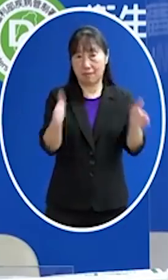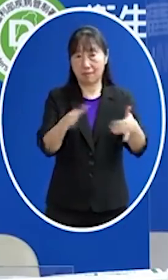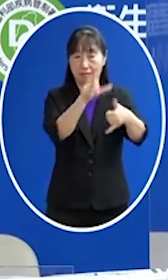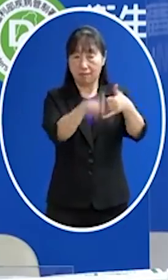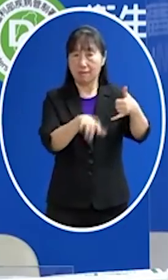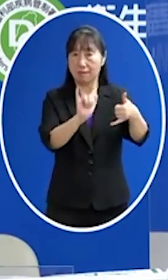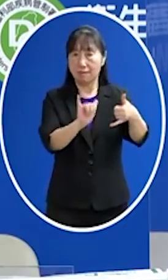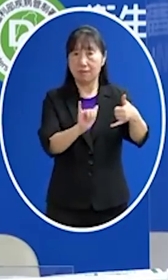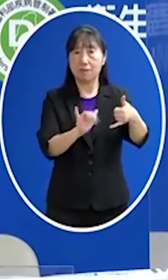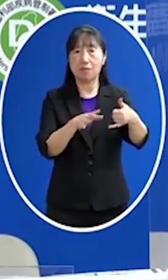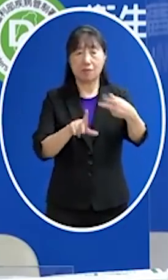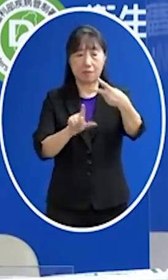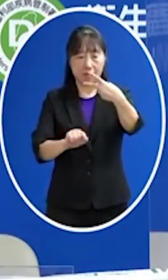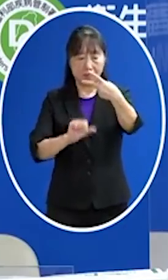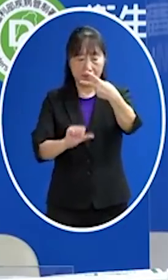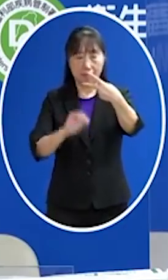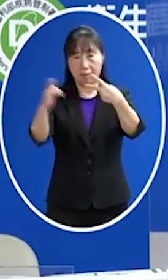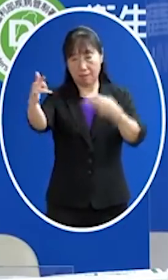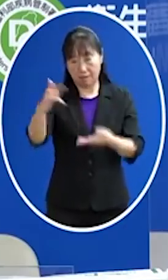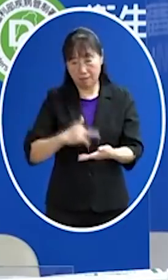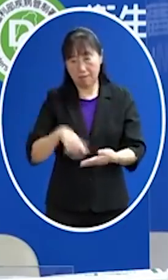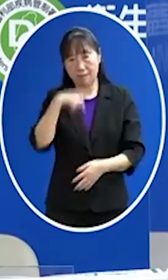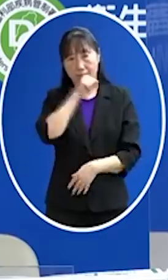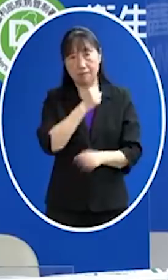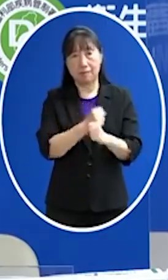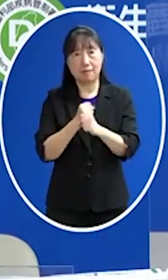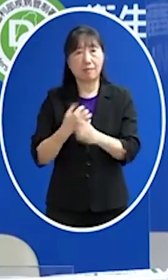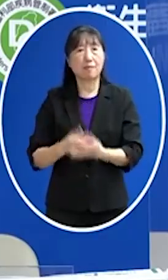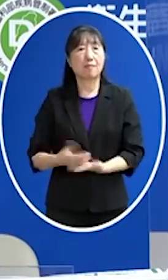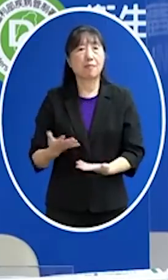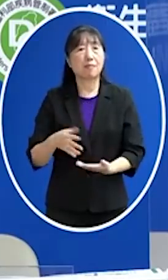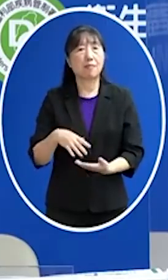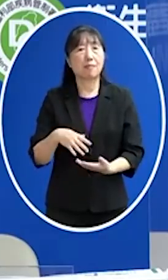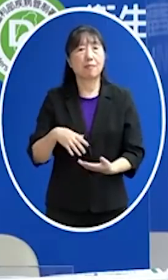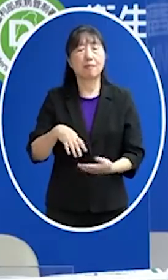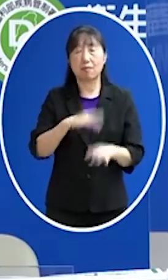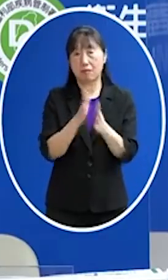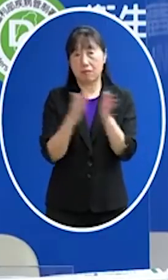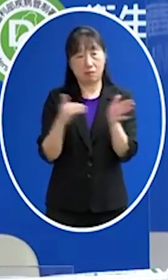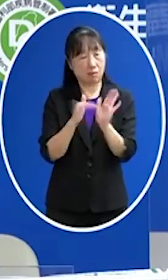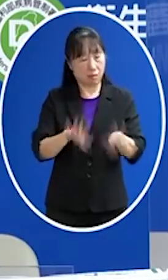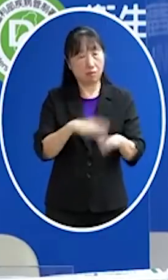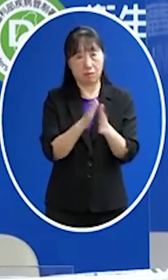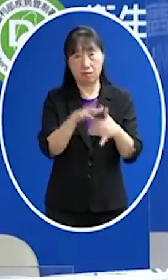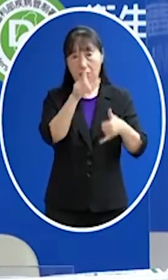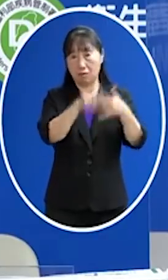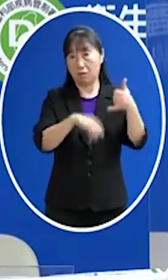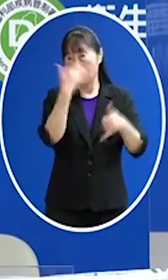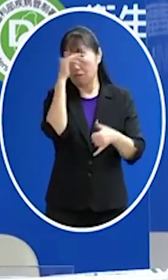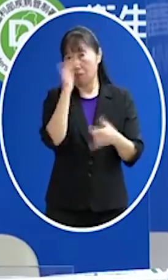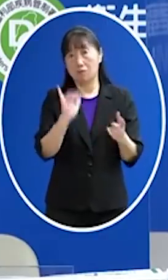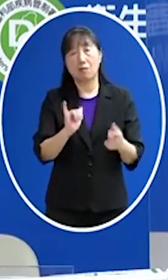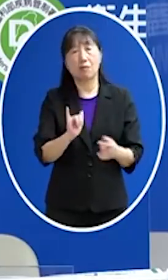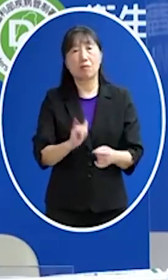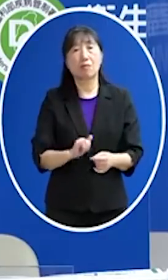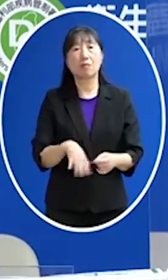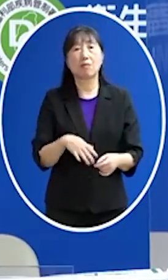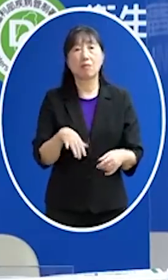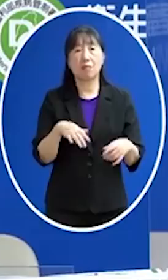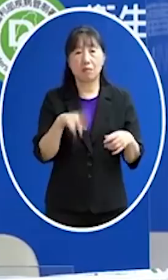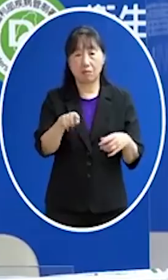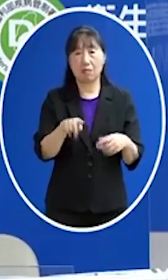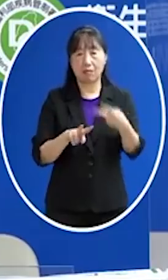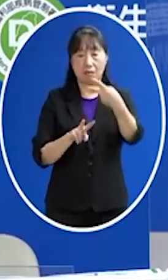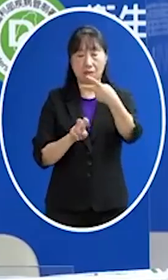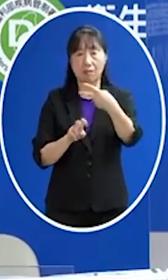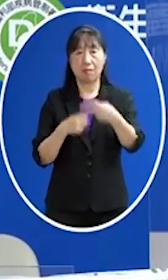状，那个案于2月5日来台洽公入境检疫，到现在没有症状，个案2月21日检疫期满，22